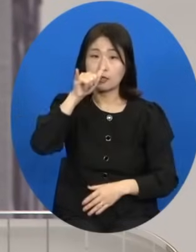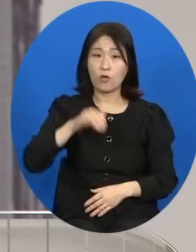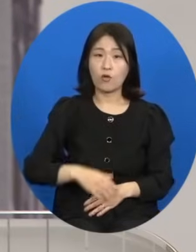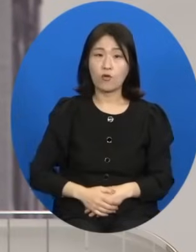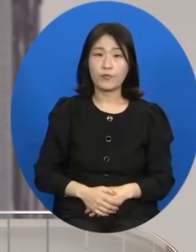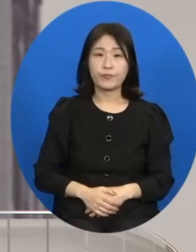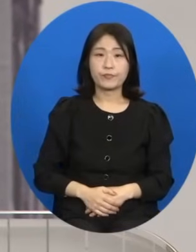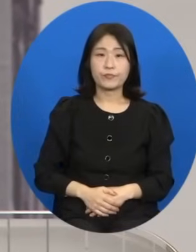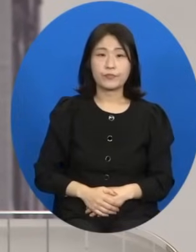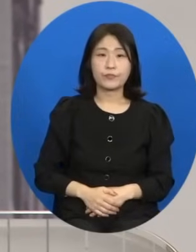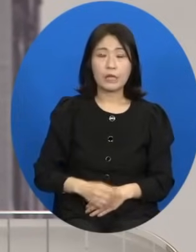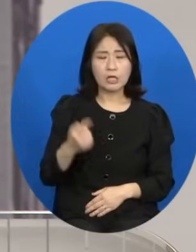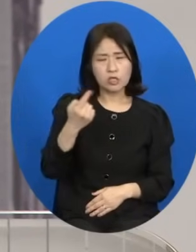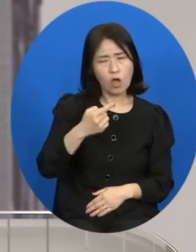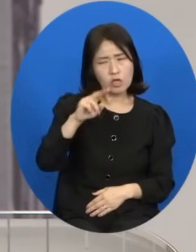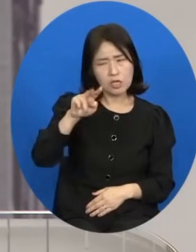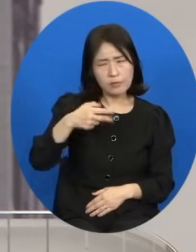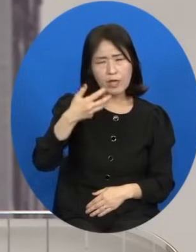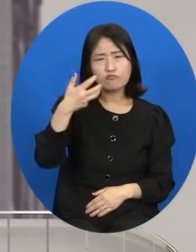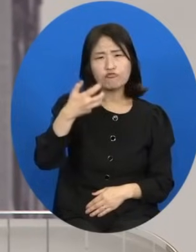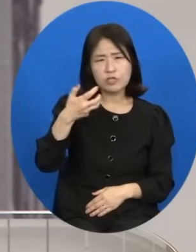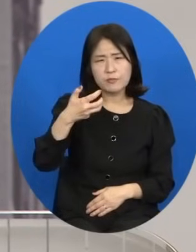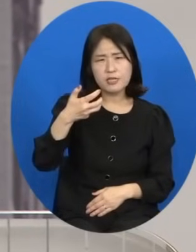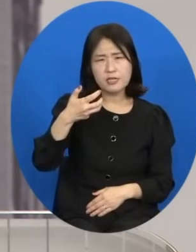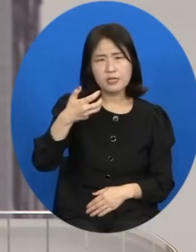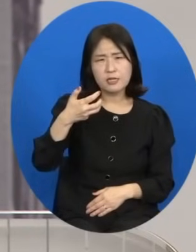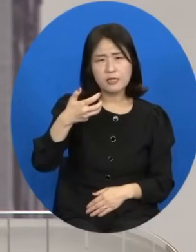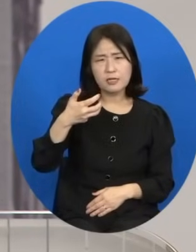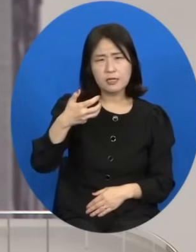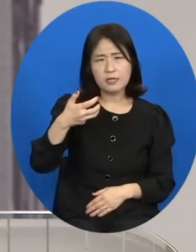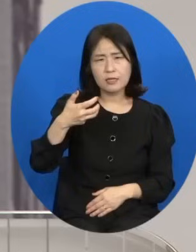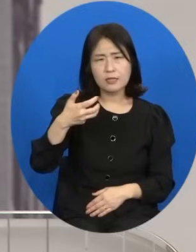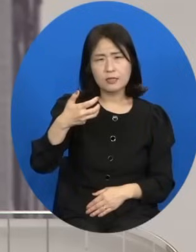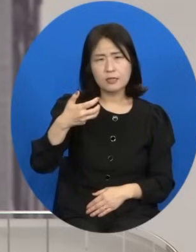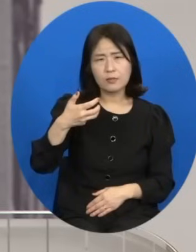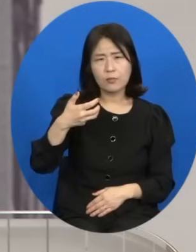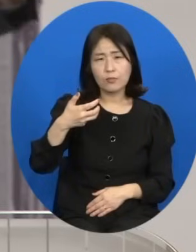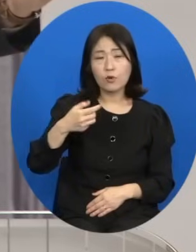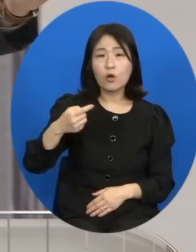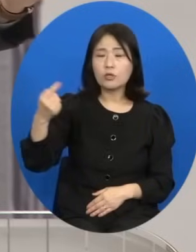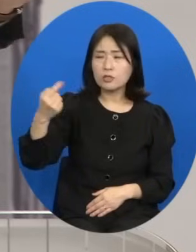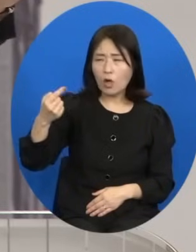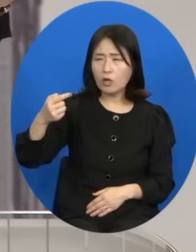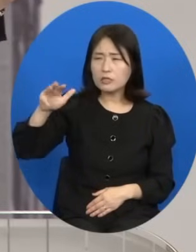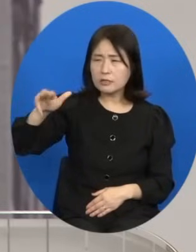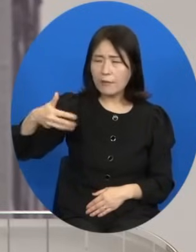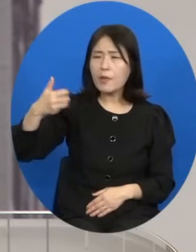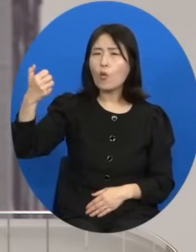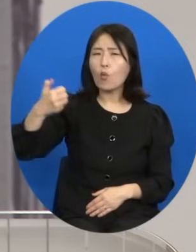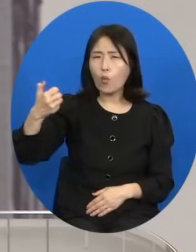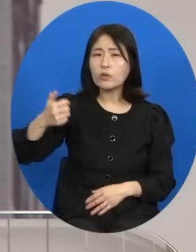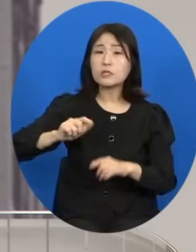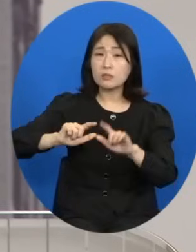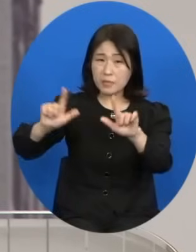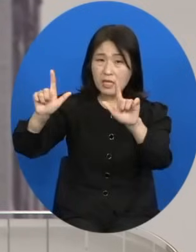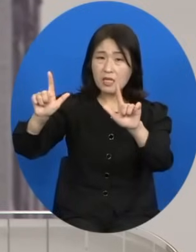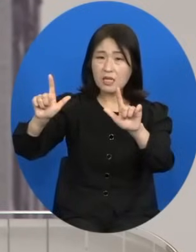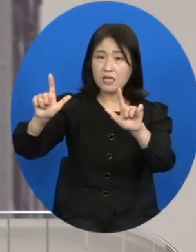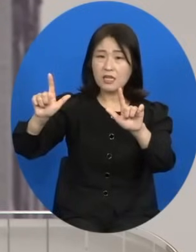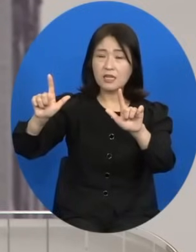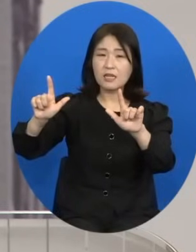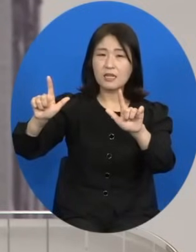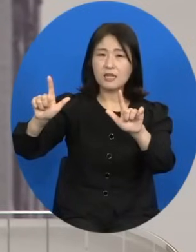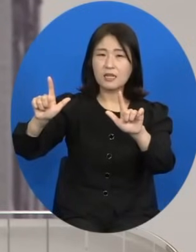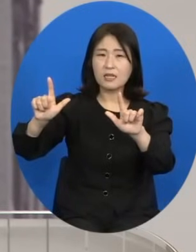12901이라고 했고 13절에서는 이것 좀 더 연장된 기간인 150일이 하는 어 숫자로 표현을